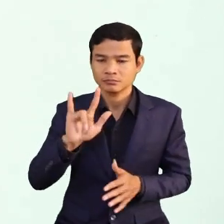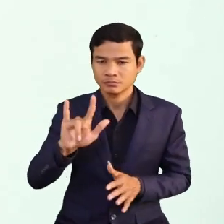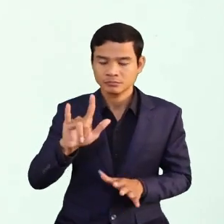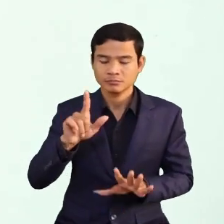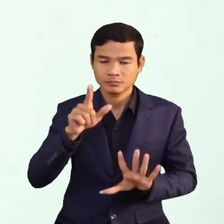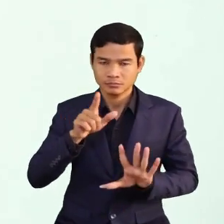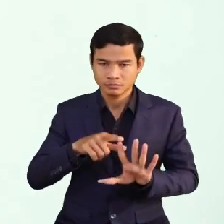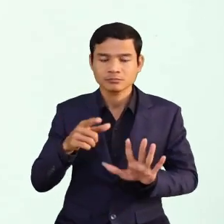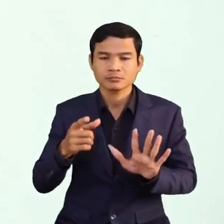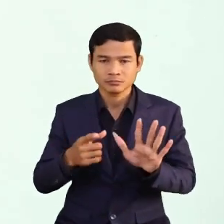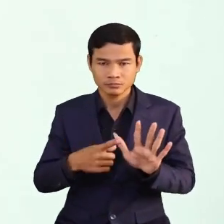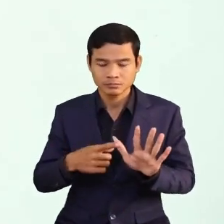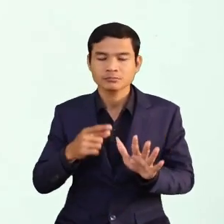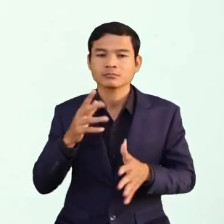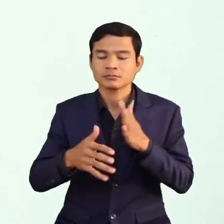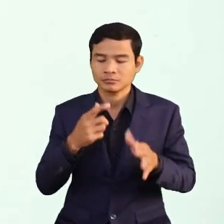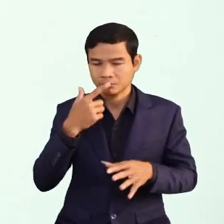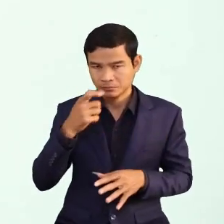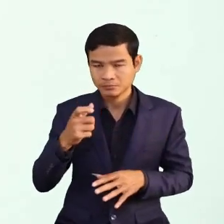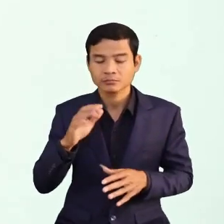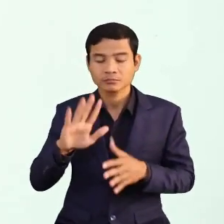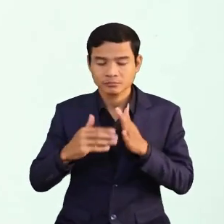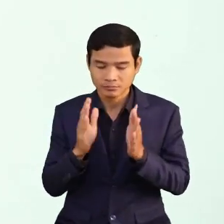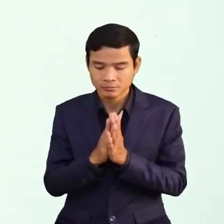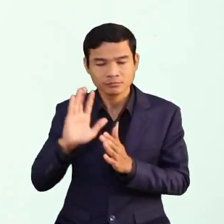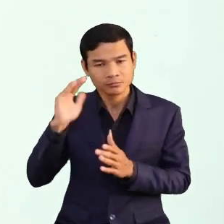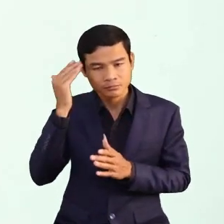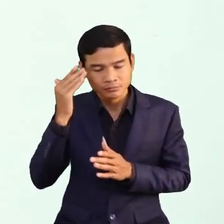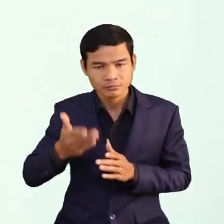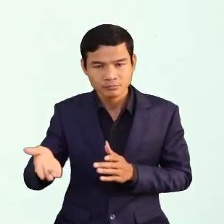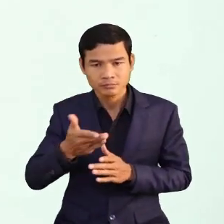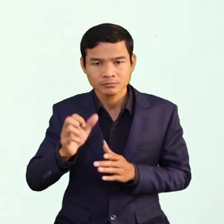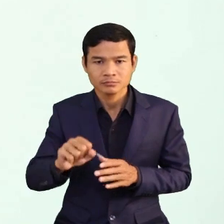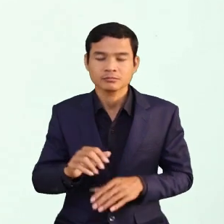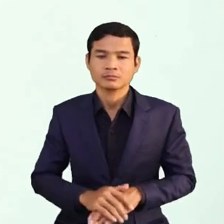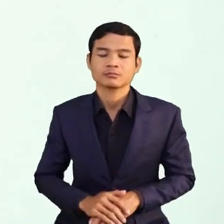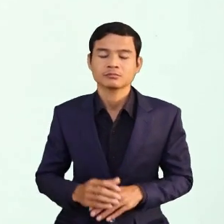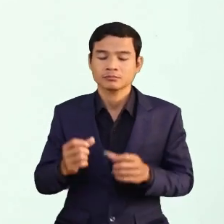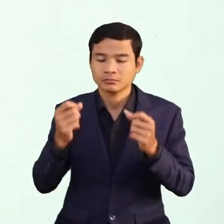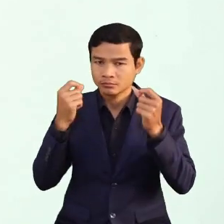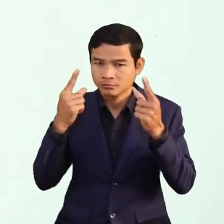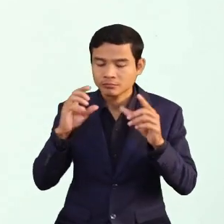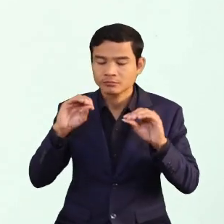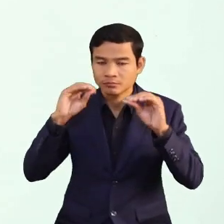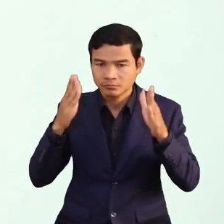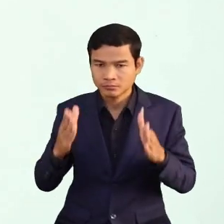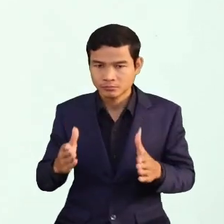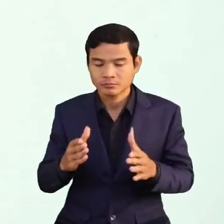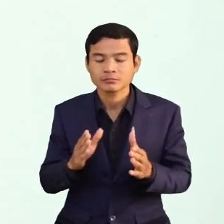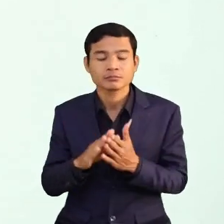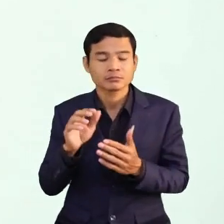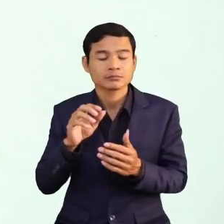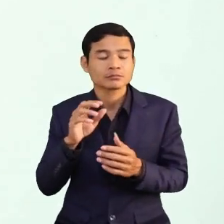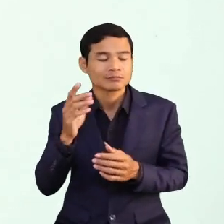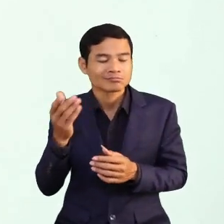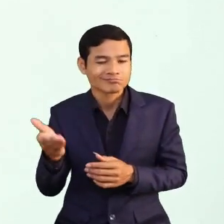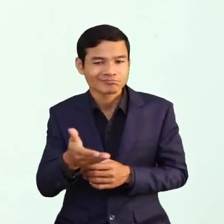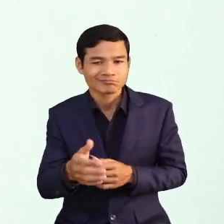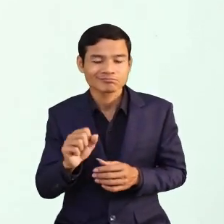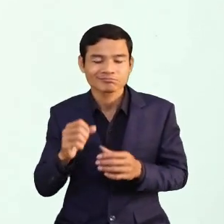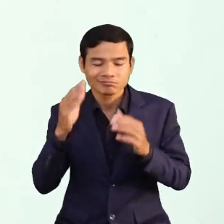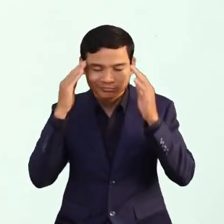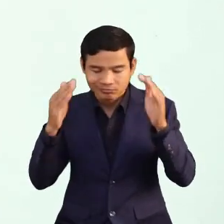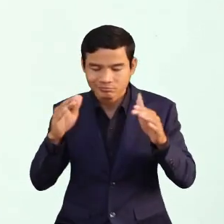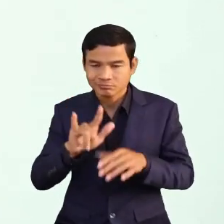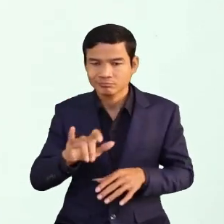អាប៉ាចាអរគុណសង្ឃឹមថាកូនប្រកបជាចាស្ដាប់អ្នកគ្រូផ្សំប្រកបដែលយកចិត្តទុកដាក់ណាតោះបន្ត